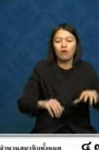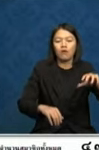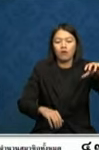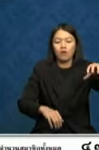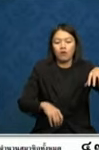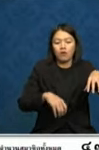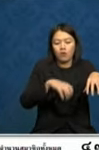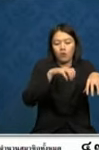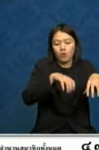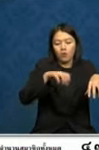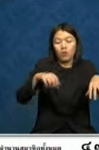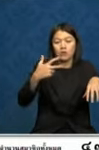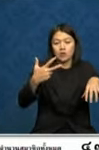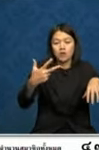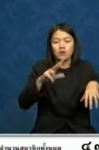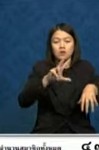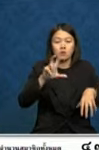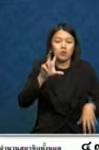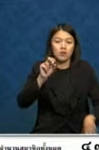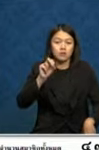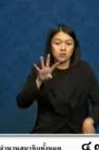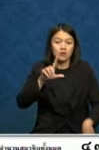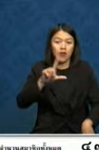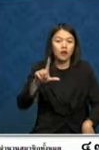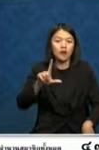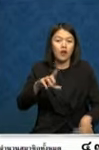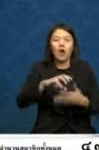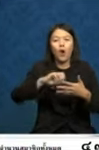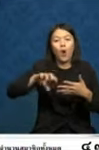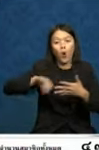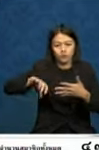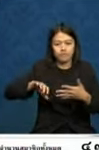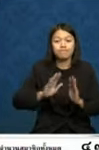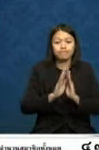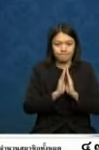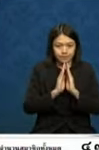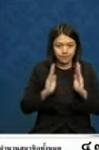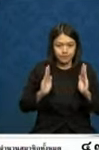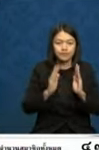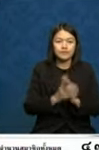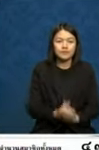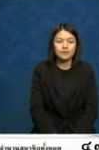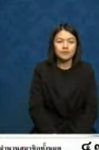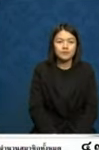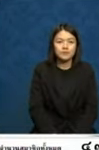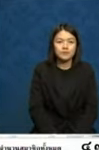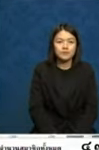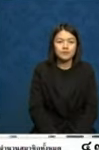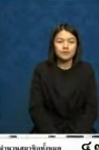มกัน334ล้านบาทนะครับขอบคุณมากครับ ครับขอบคุณครับต่อไปท่านวิโรจน์ลักษณะ